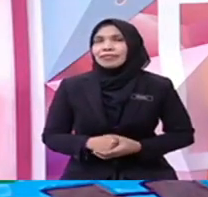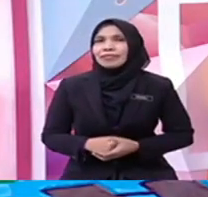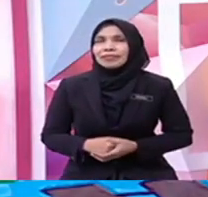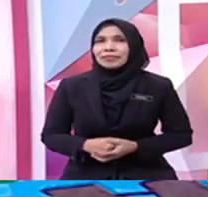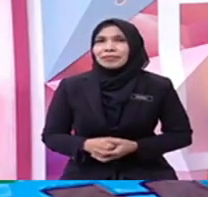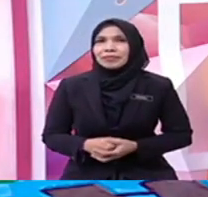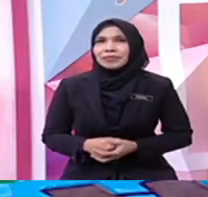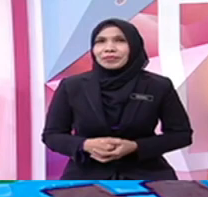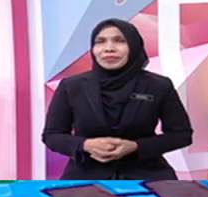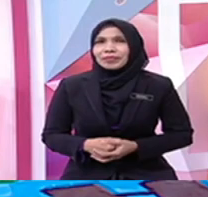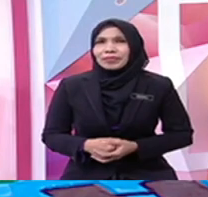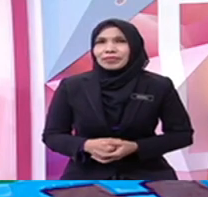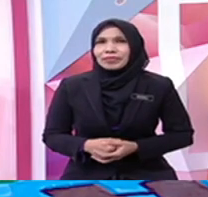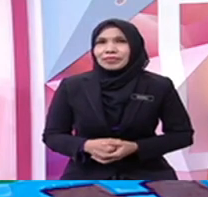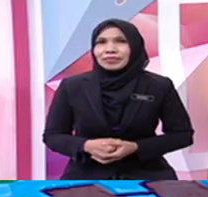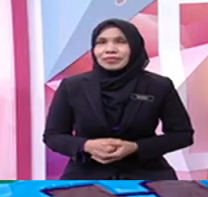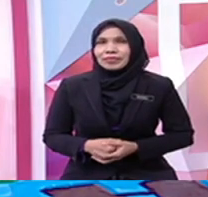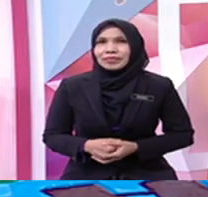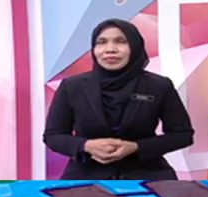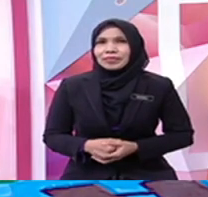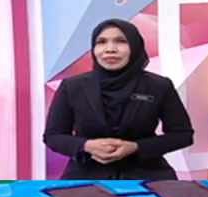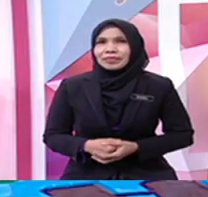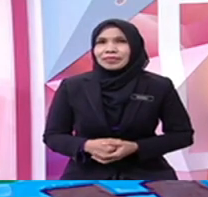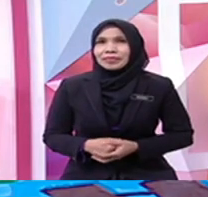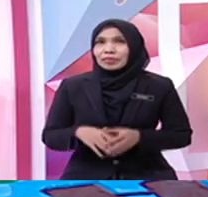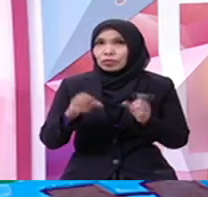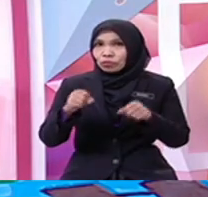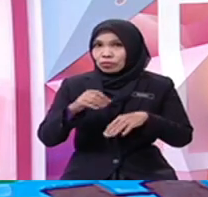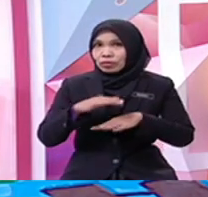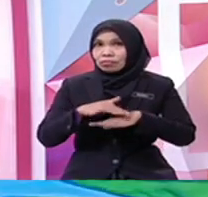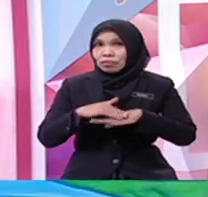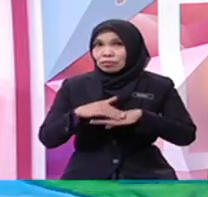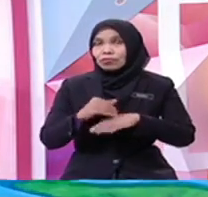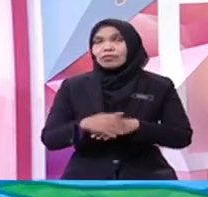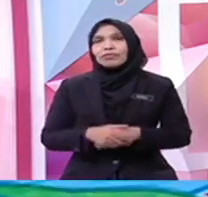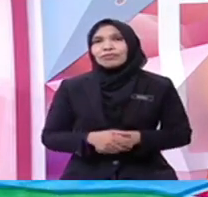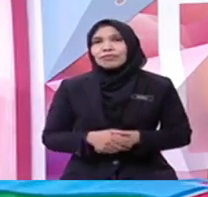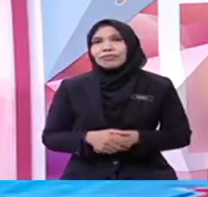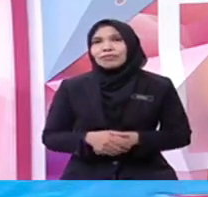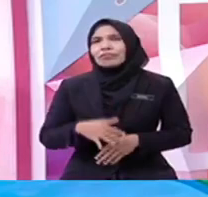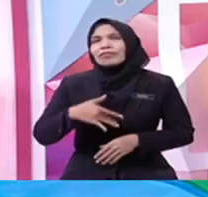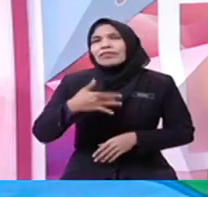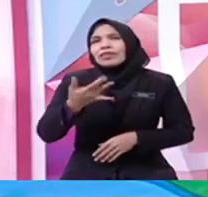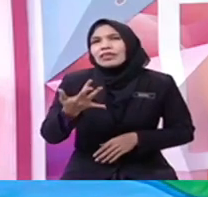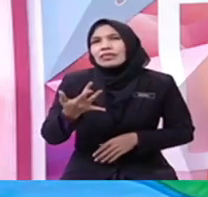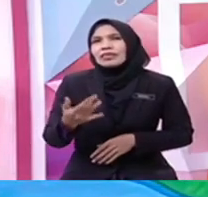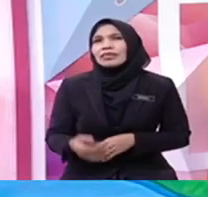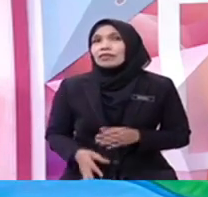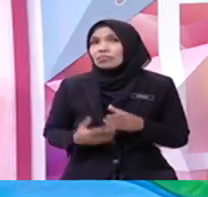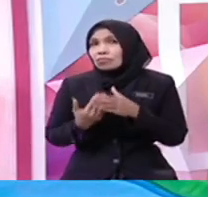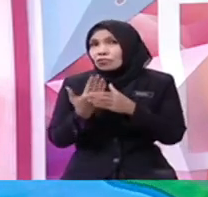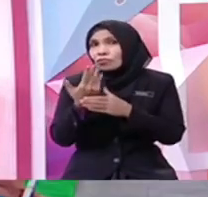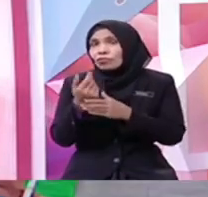cekas itu gini beli sentuh nanya oke Paparazzi itu mirrorace macam roserum pedas